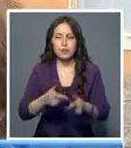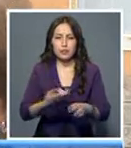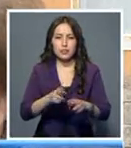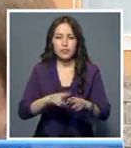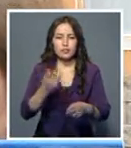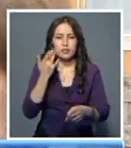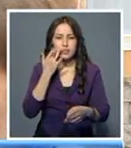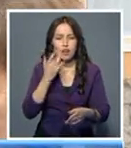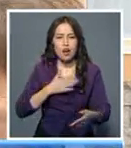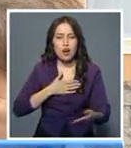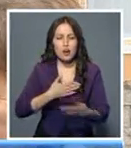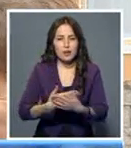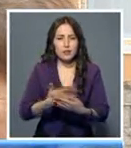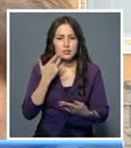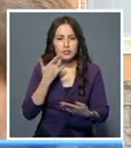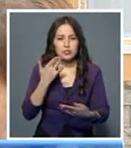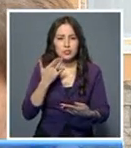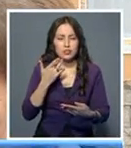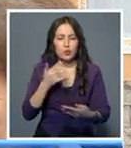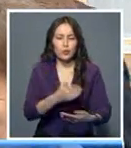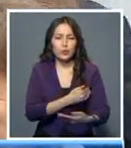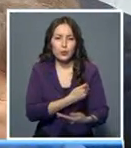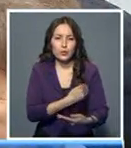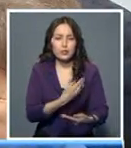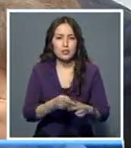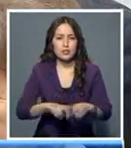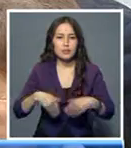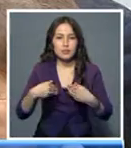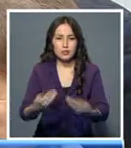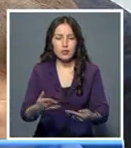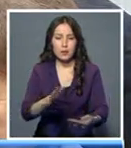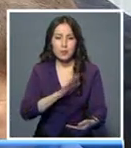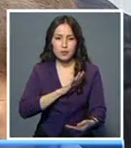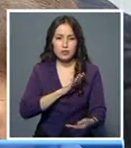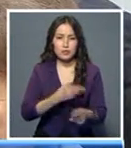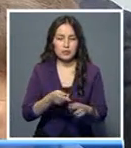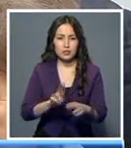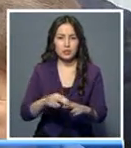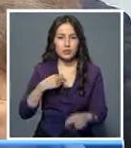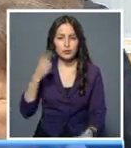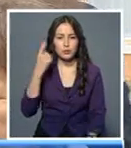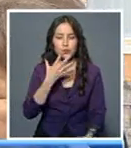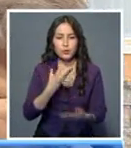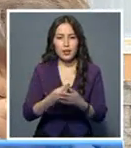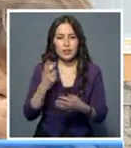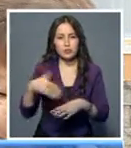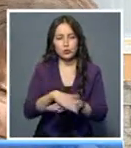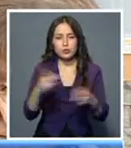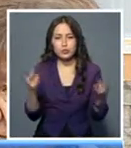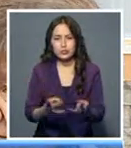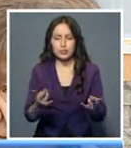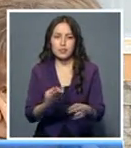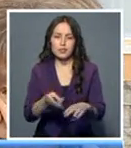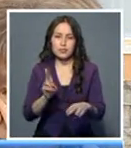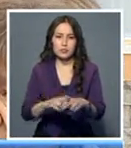осы қолындағы бар нәрсесін, ішіп отқан тамағын жартысын әкеп, салып әкеп беріп жатыр. Мен ойымша, бұл бізге, елімізге қажет нәрсе. Біз